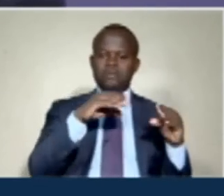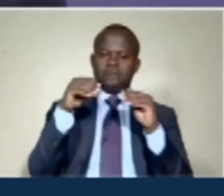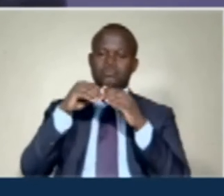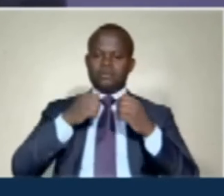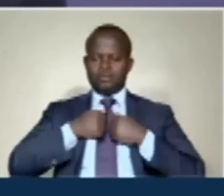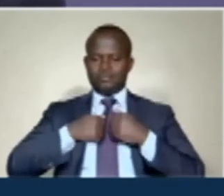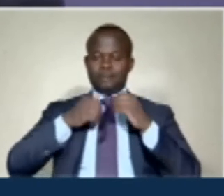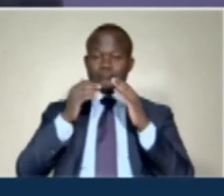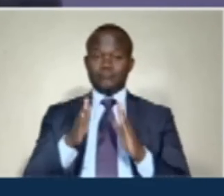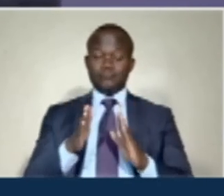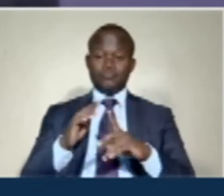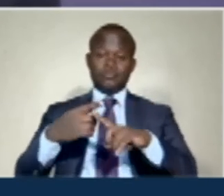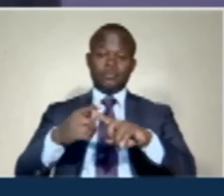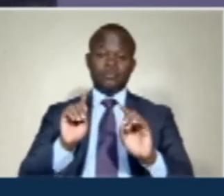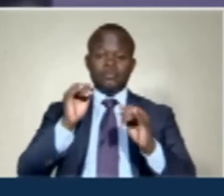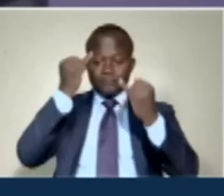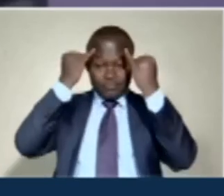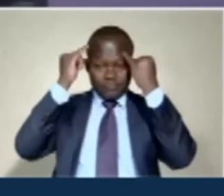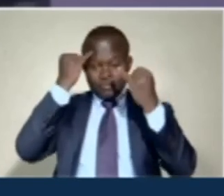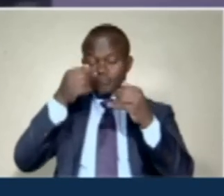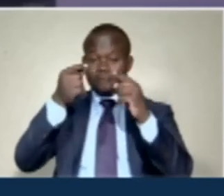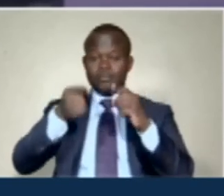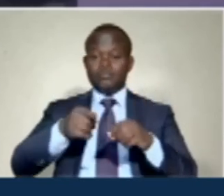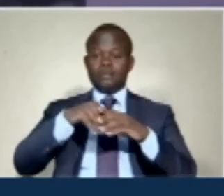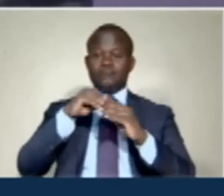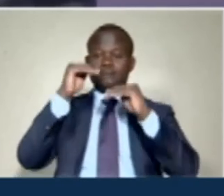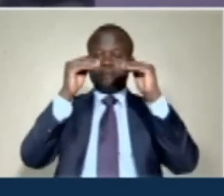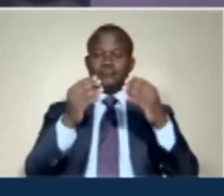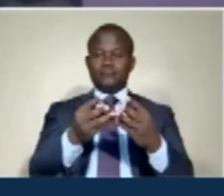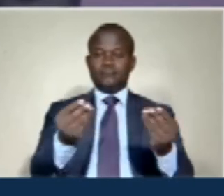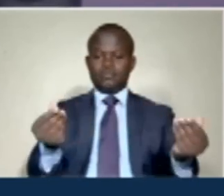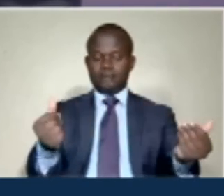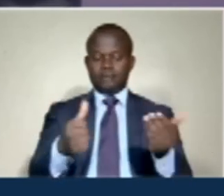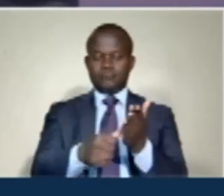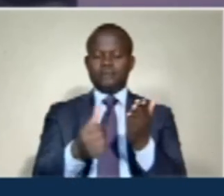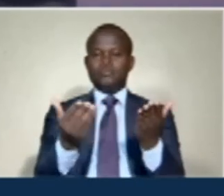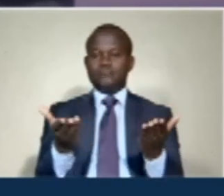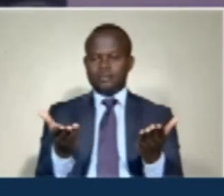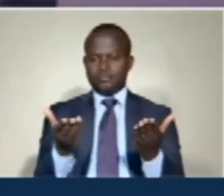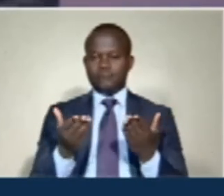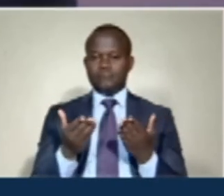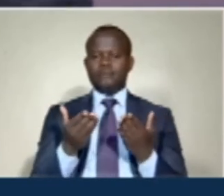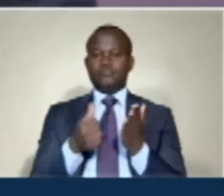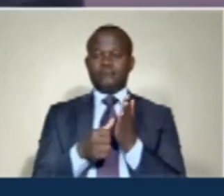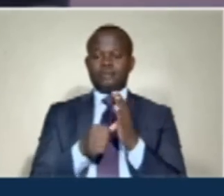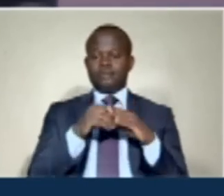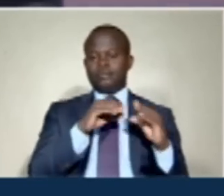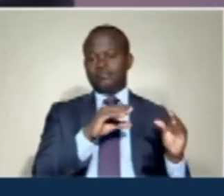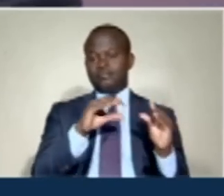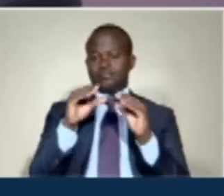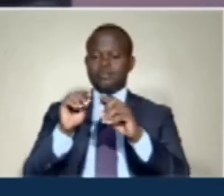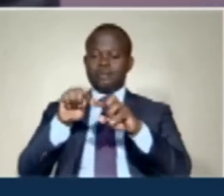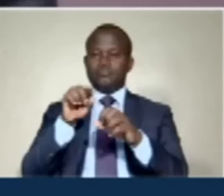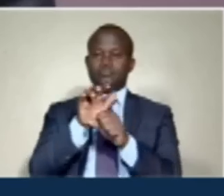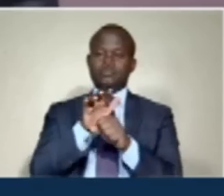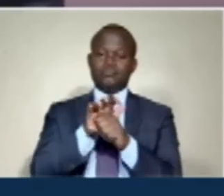Rwanda, ahubwo ni igitekerezo cyaje mu rwego rwo gukemura ikibazo. Ibibazo by'abimukira bishingiye